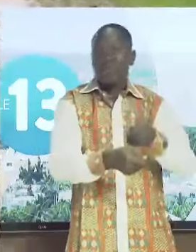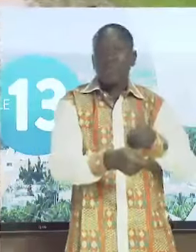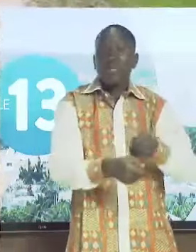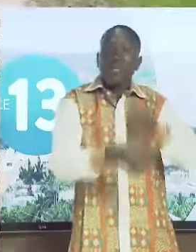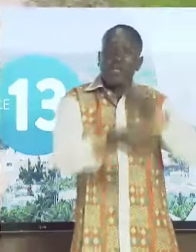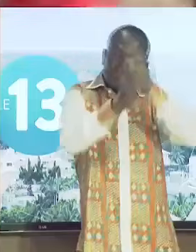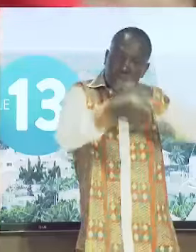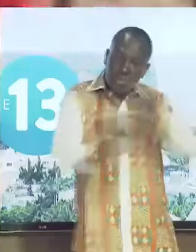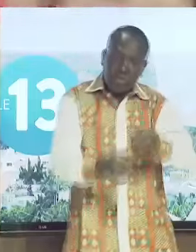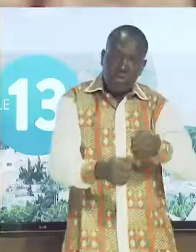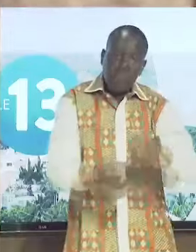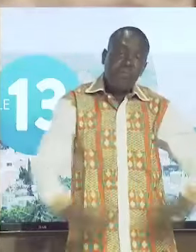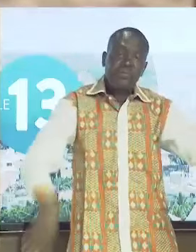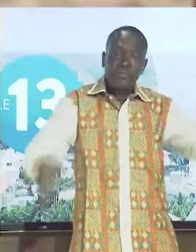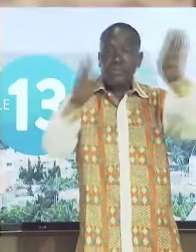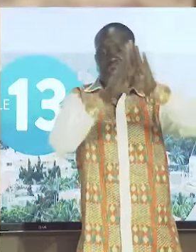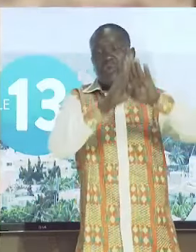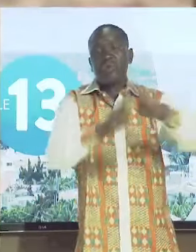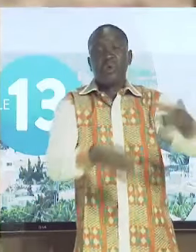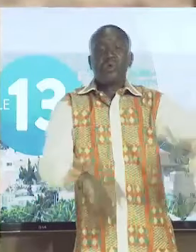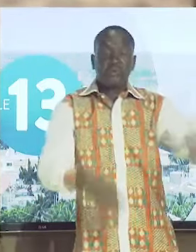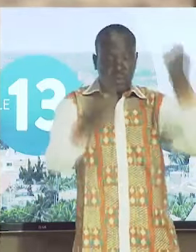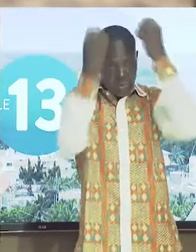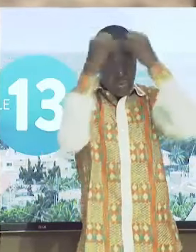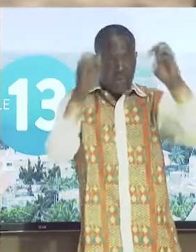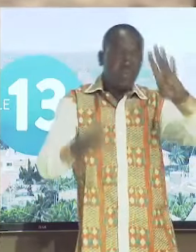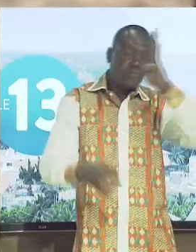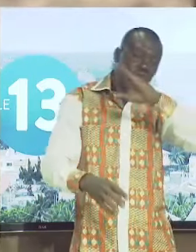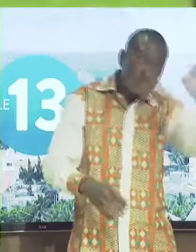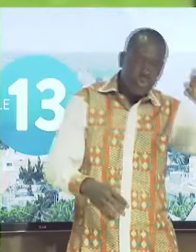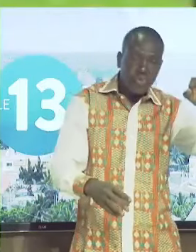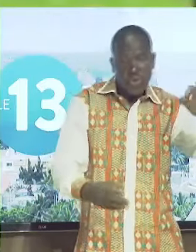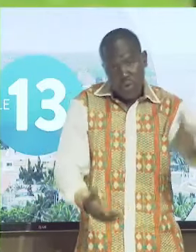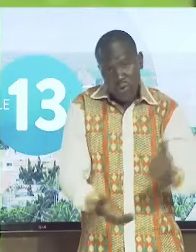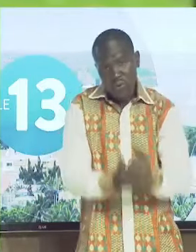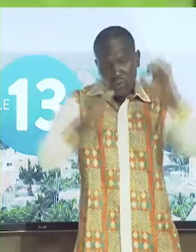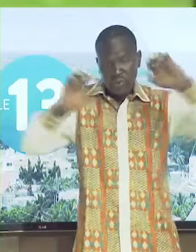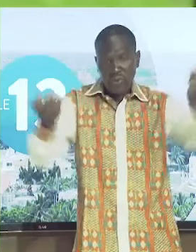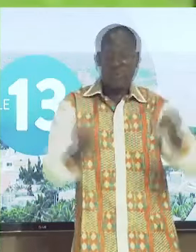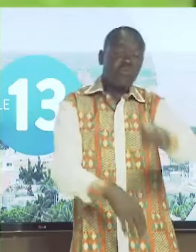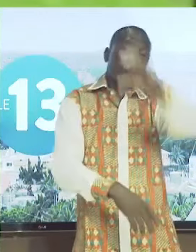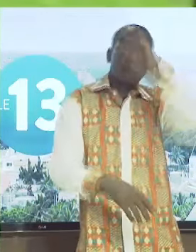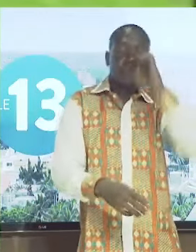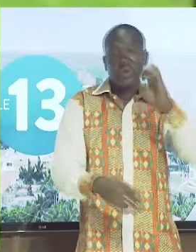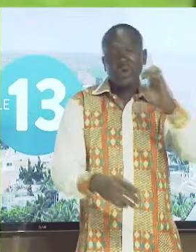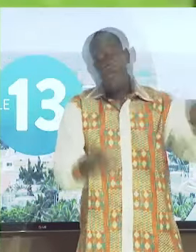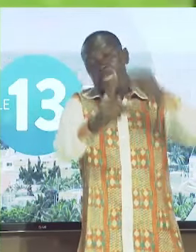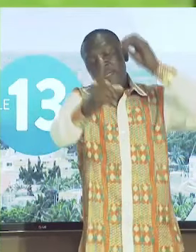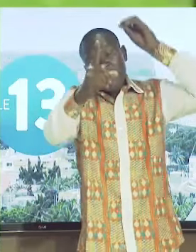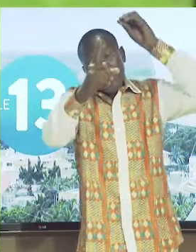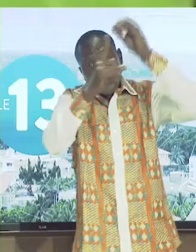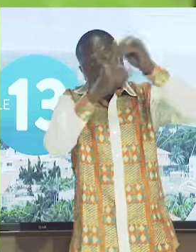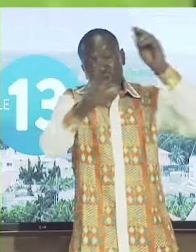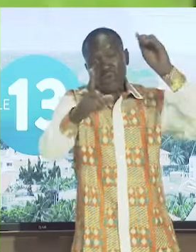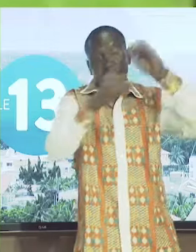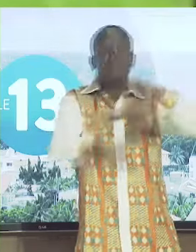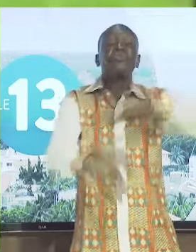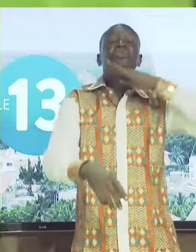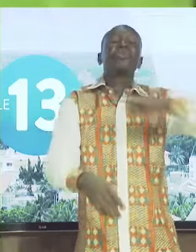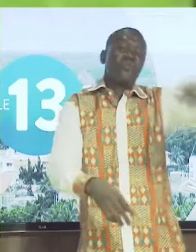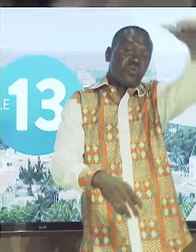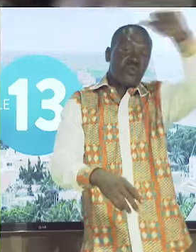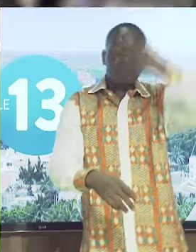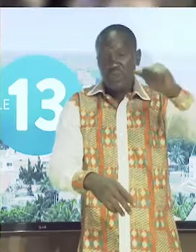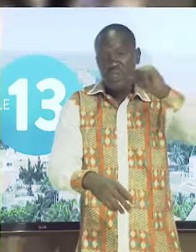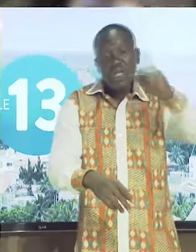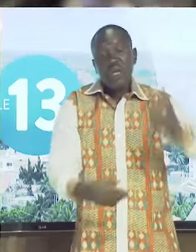L'agriculture, un volet très important pour le président du FASO qui a lancé l'offensive agro-pastorale et halieutique. L'objectif est d'atteindre l'autosuffisance alimentaire,